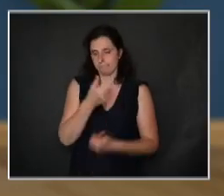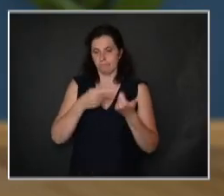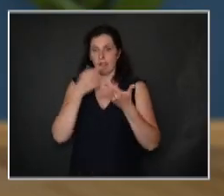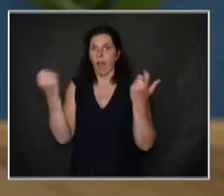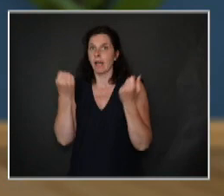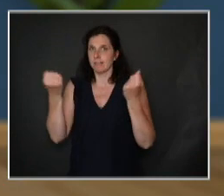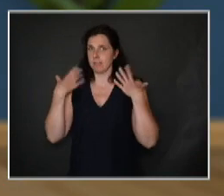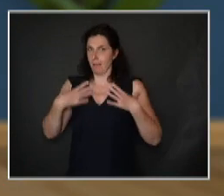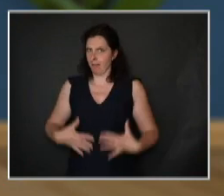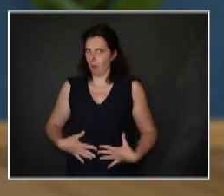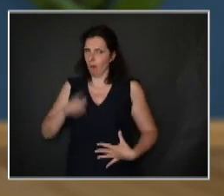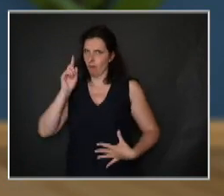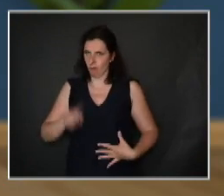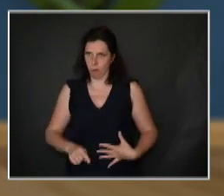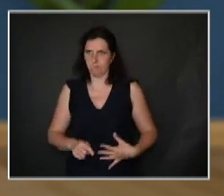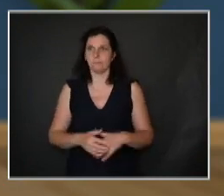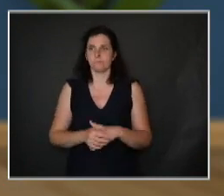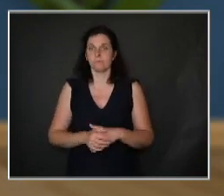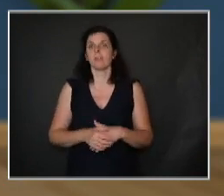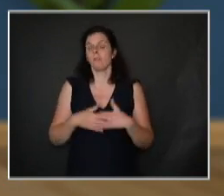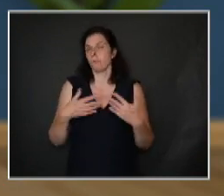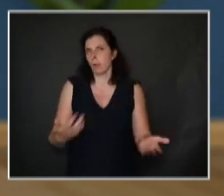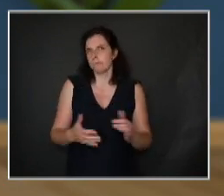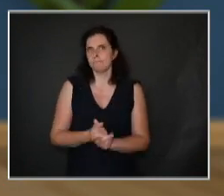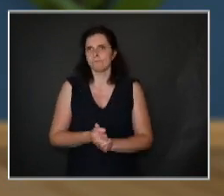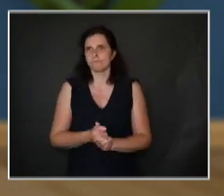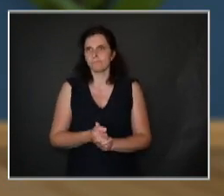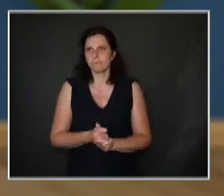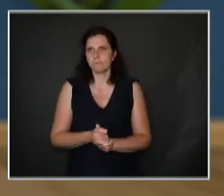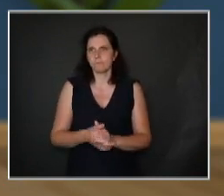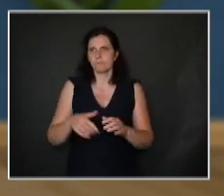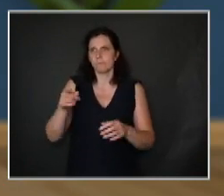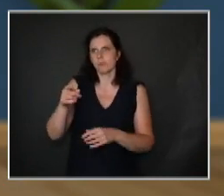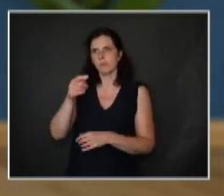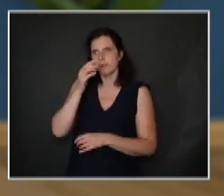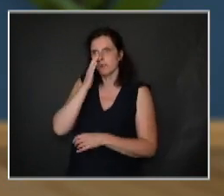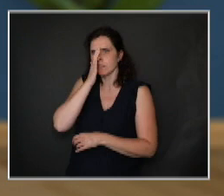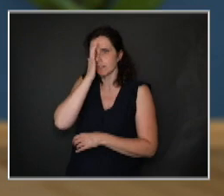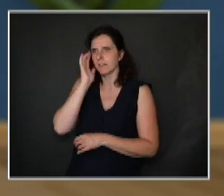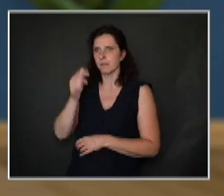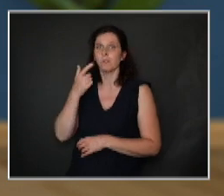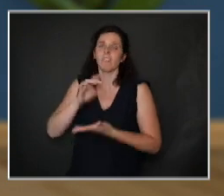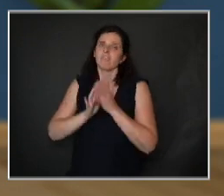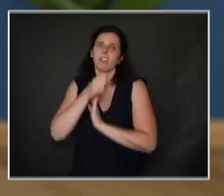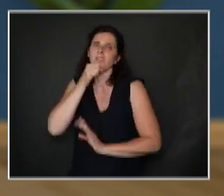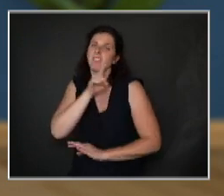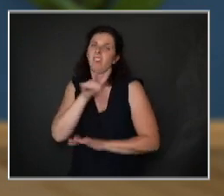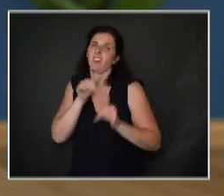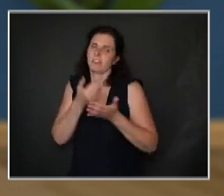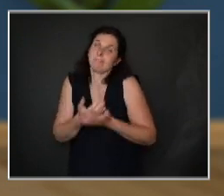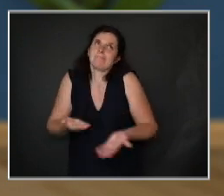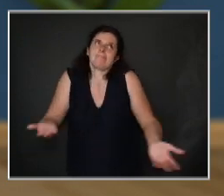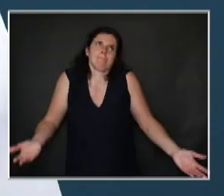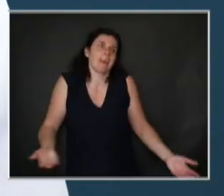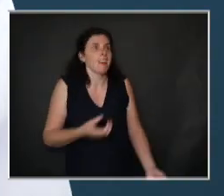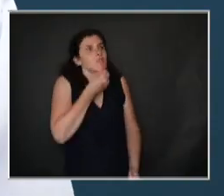physique. Et voilà. Alors, il y a des facteurs socio-économiques. Il ne faut pas vieillir. Oui. Il faut pas vieillir. Voilà. Mais vieillir, c'est quand